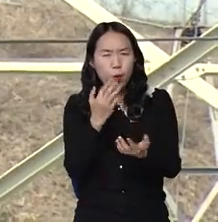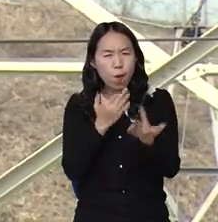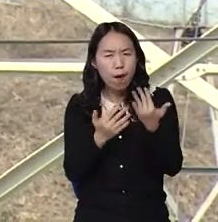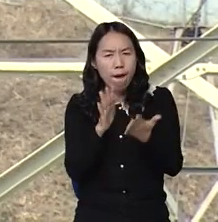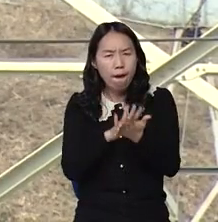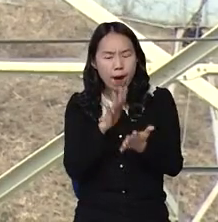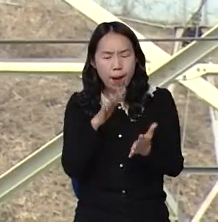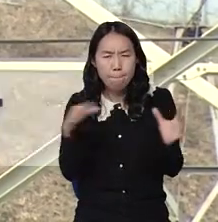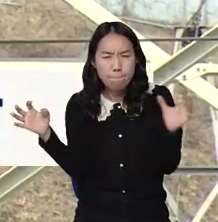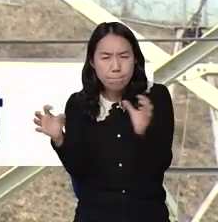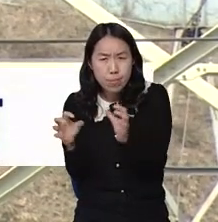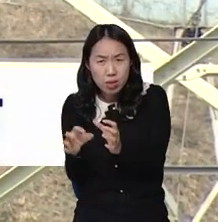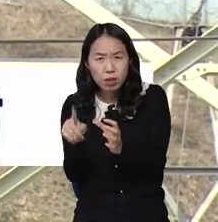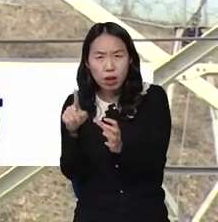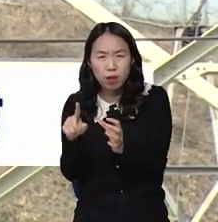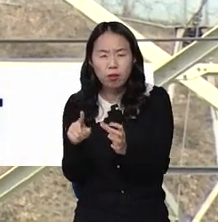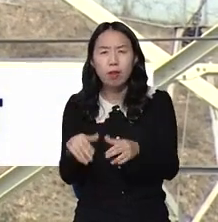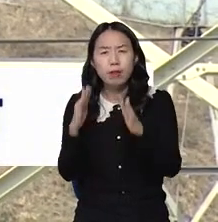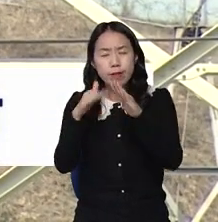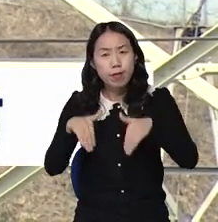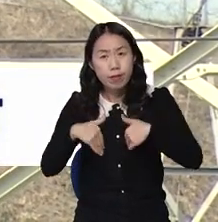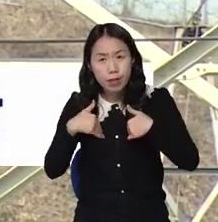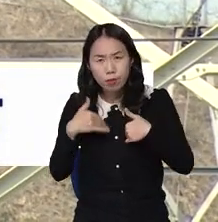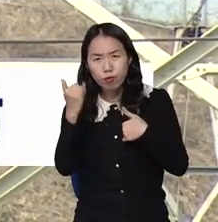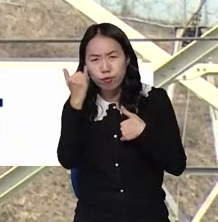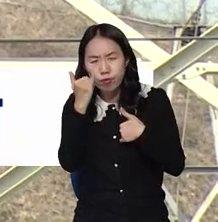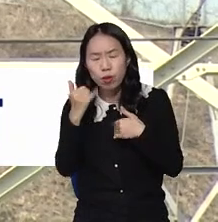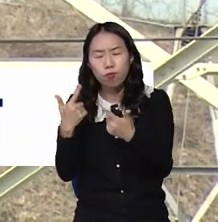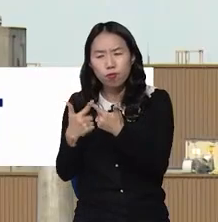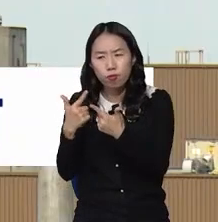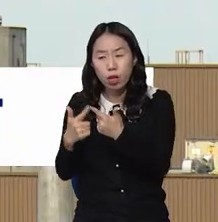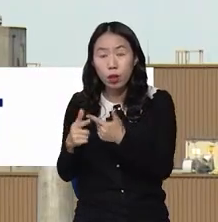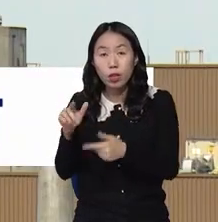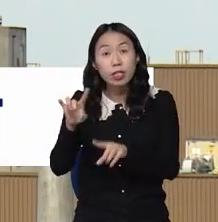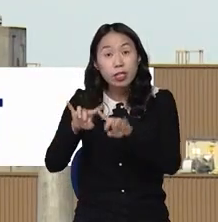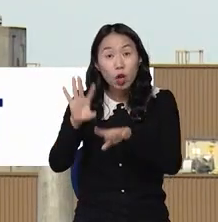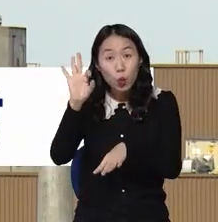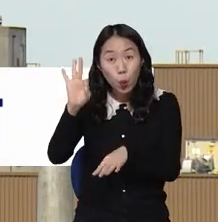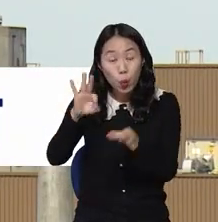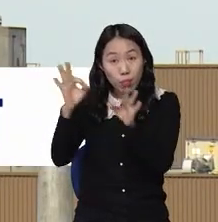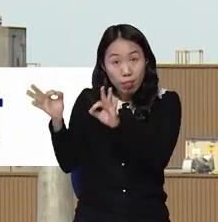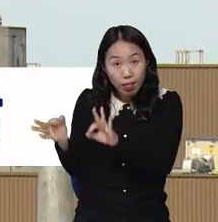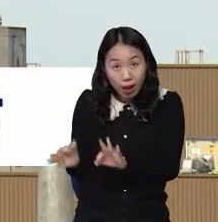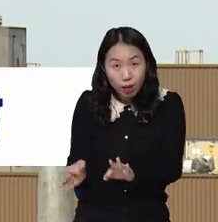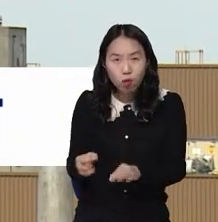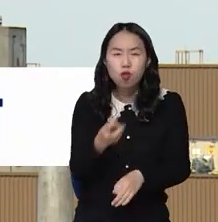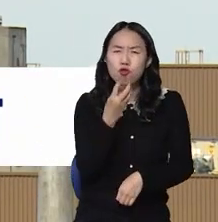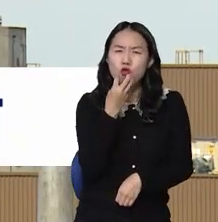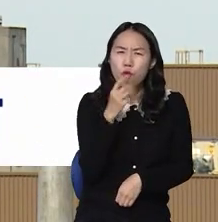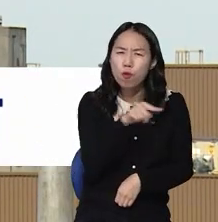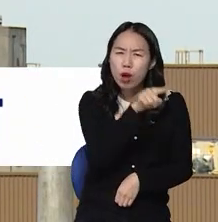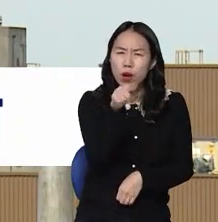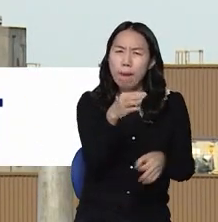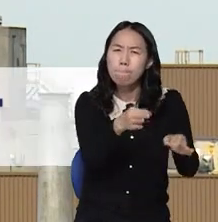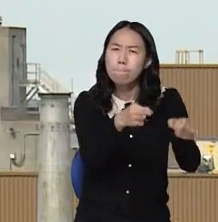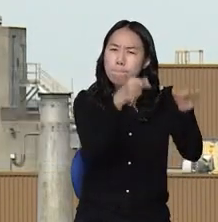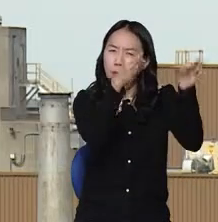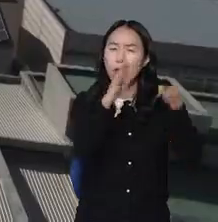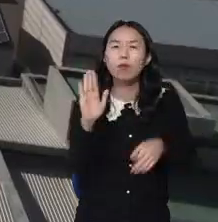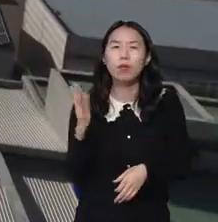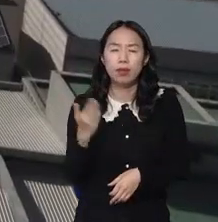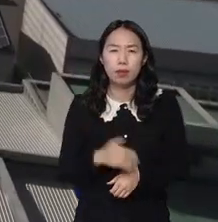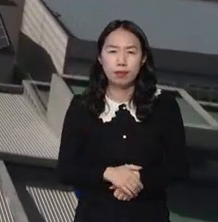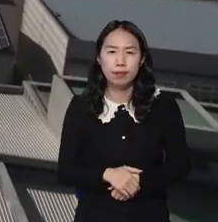밀집한 전남이나 충청, 부산 등의 전기 요금은 낮아지고 자립도가 낮은 서울 등은 요금이 높아지게